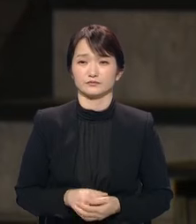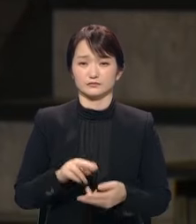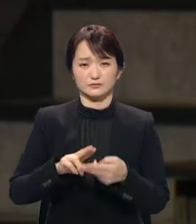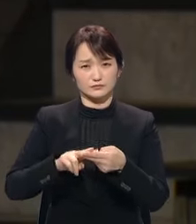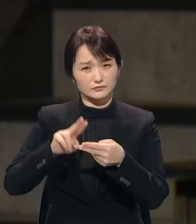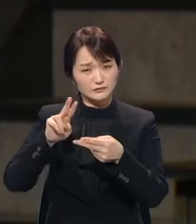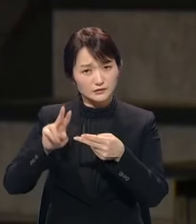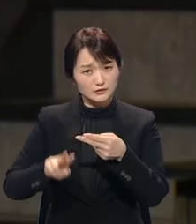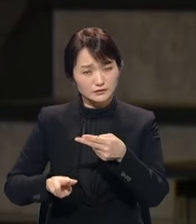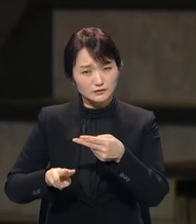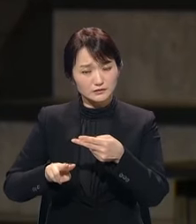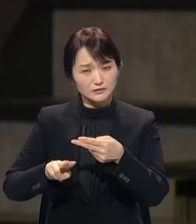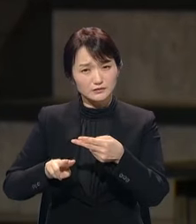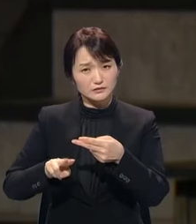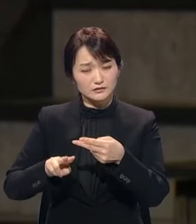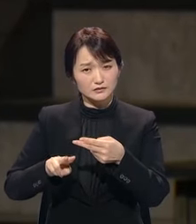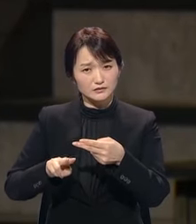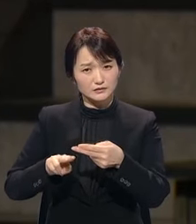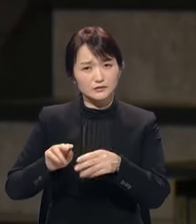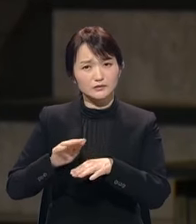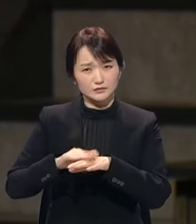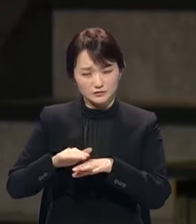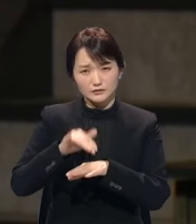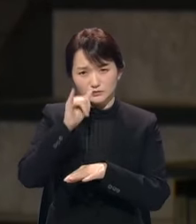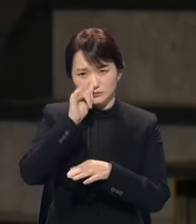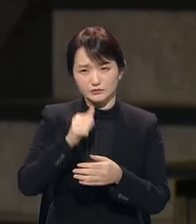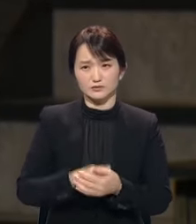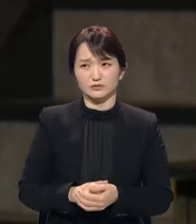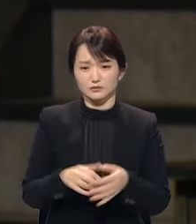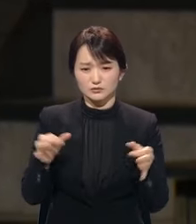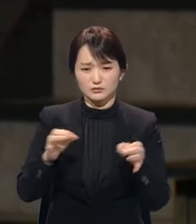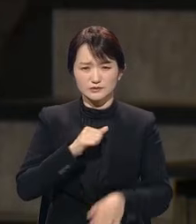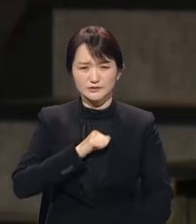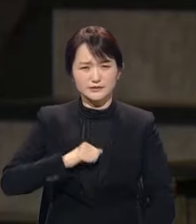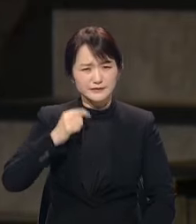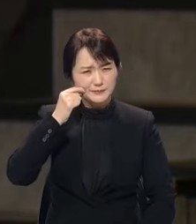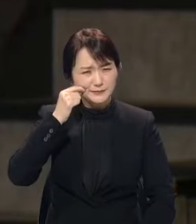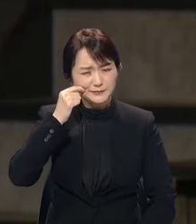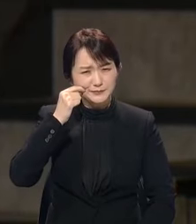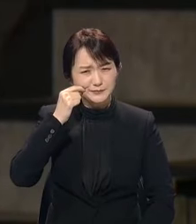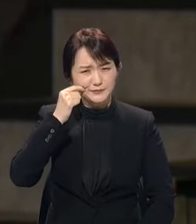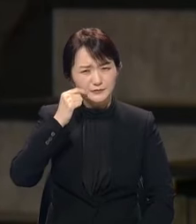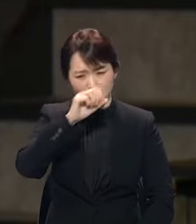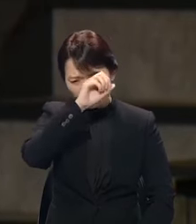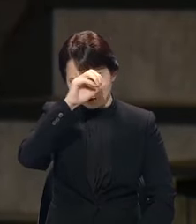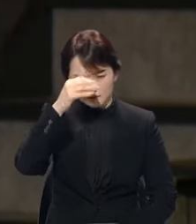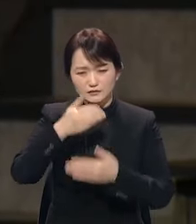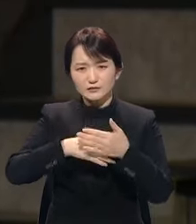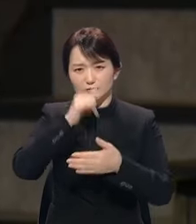될 그럴 가능성이 크니까 순간을 참지 못해서 전과가 남는 그런 상황이니까 이 보시는 분들